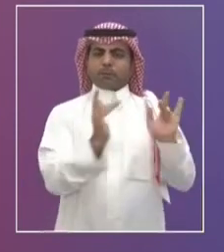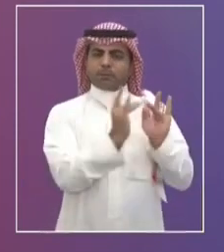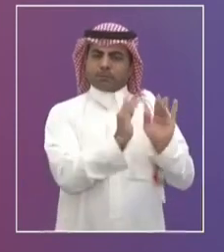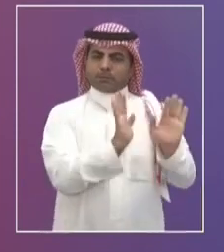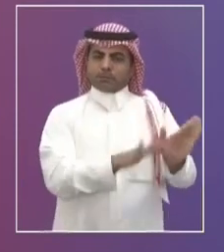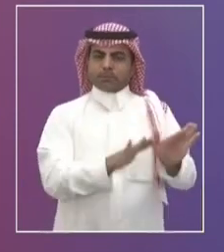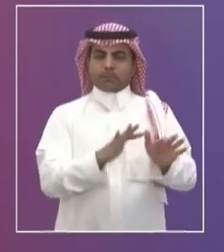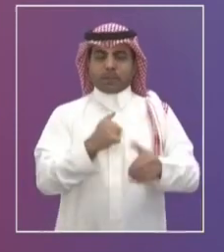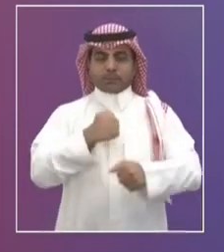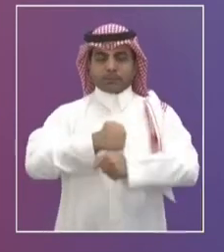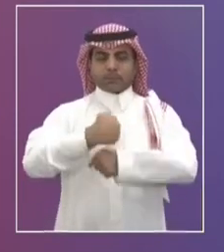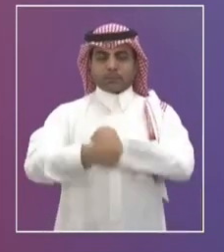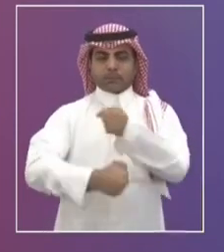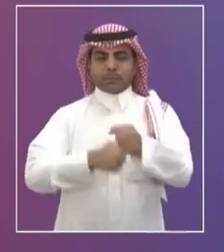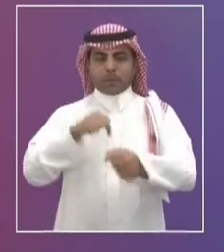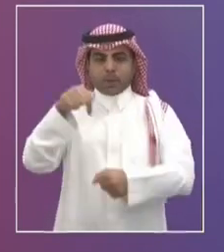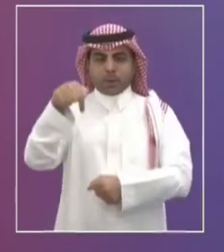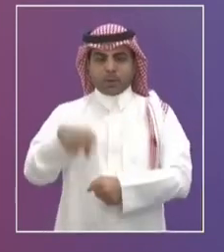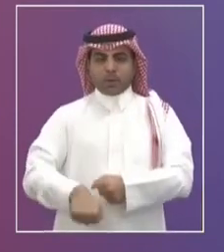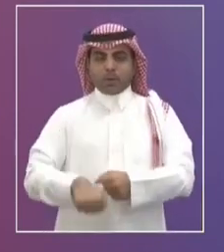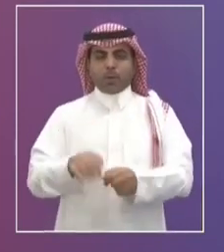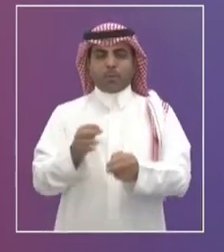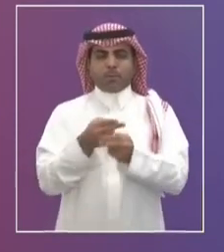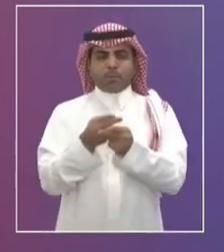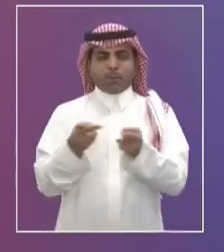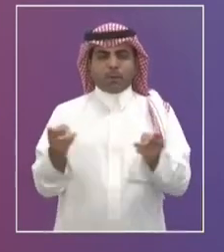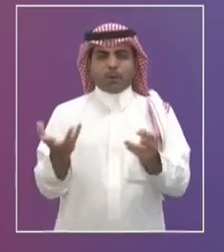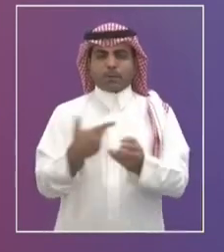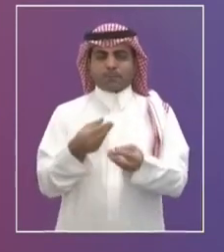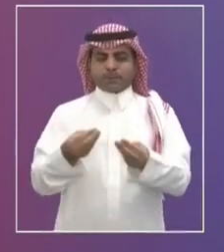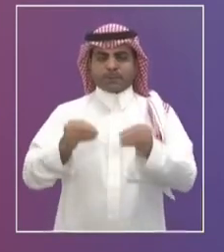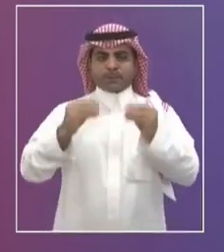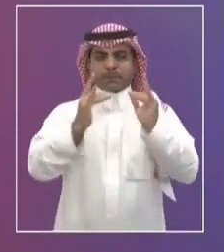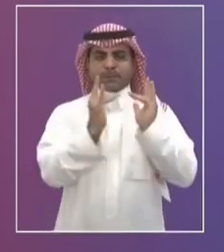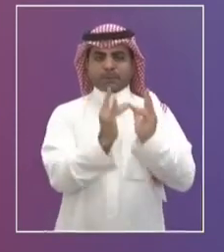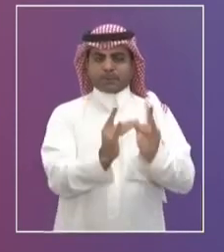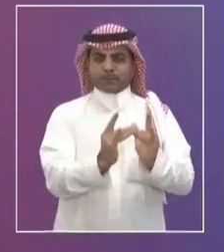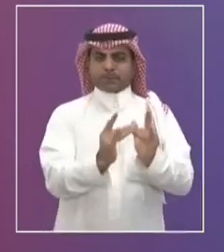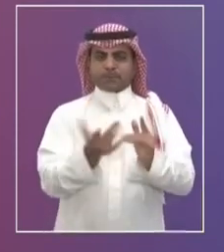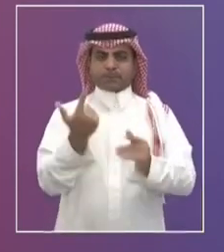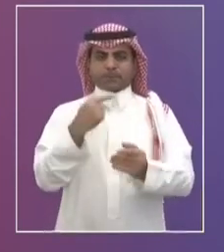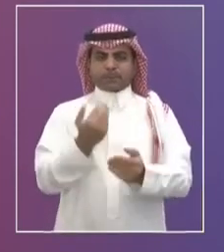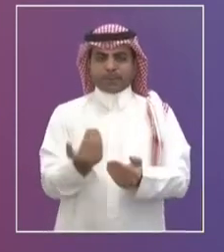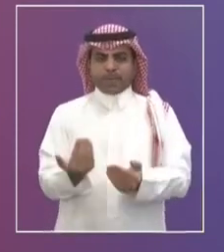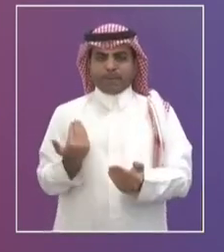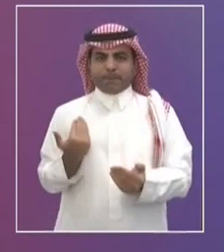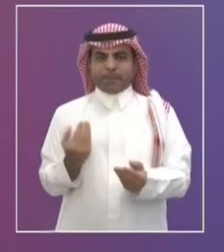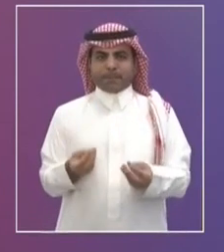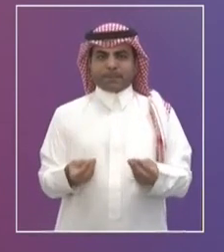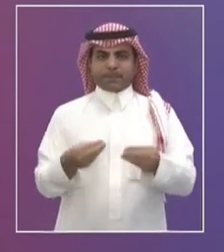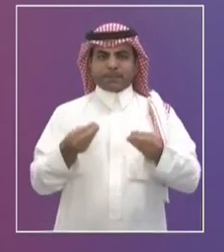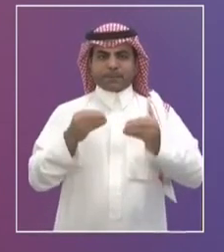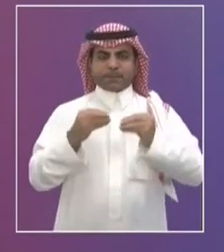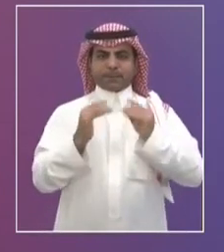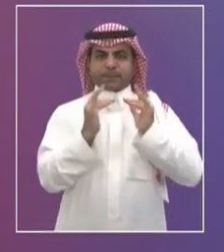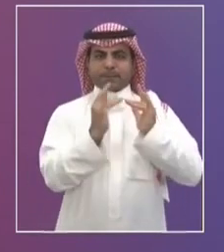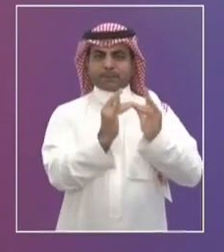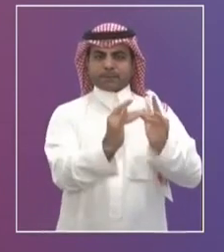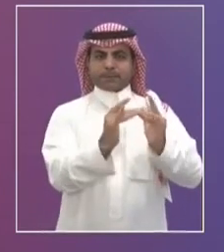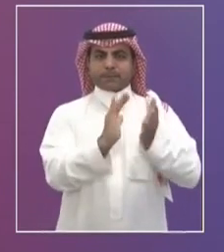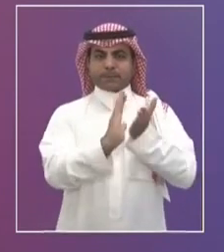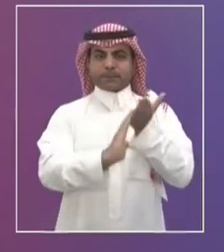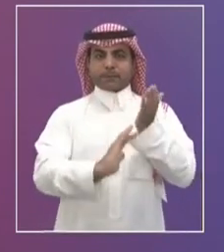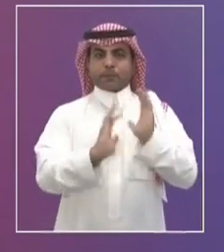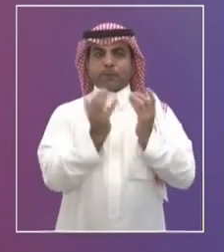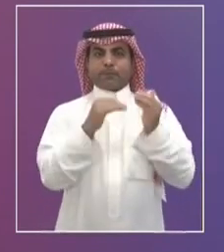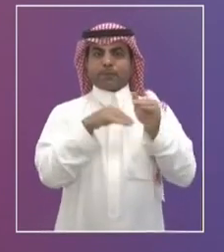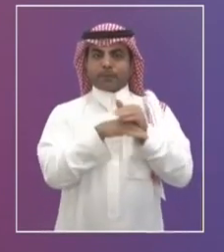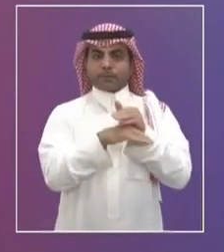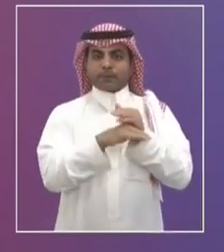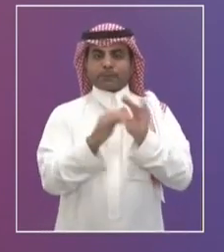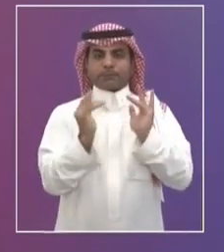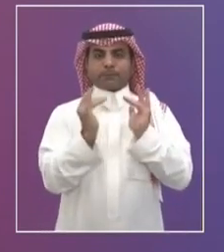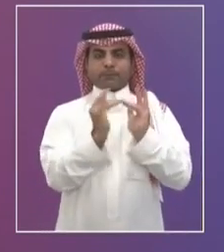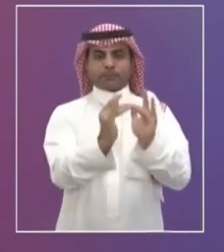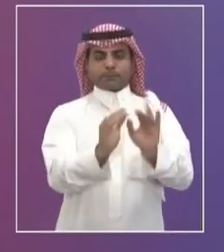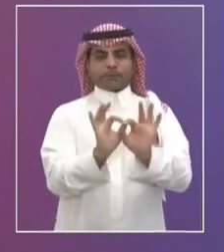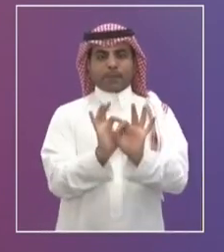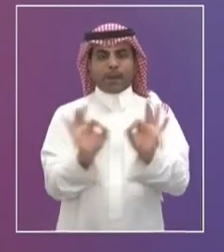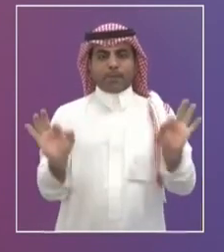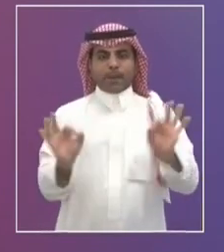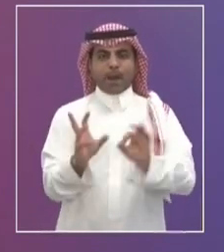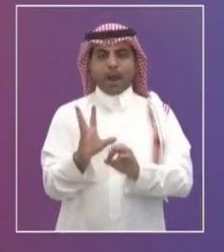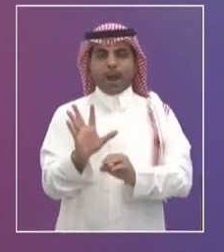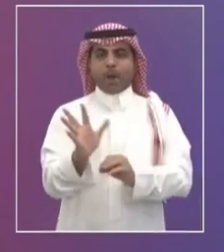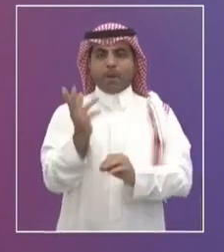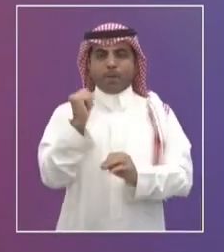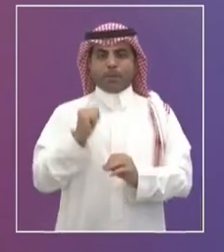التي يتم العمل عليها اليوم من زيادة استباقية لأسرة العناية المركزة في المنشآت القائمة